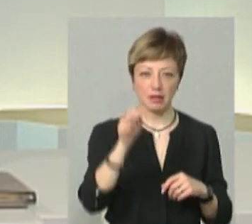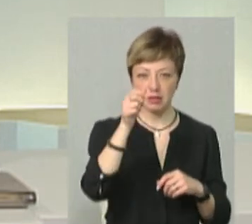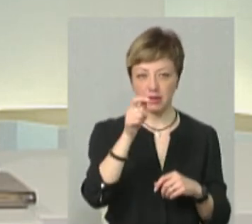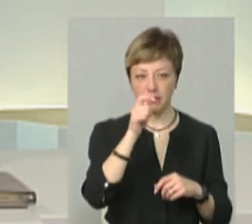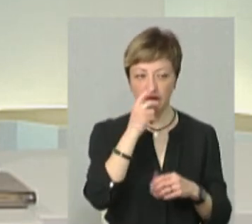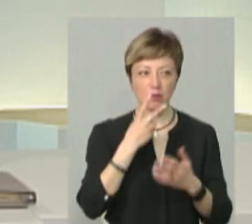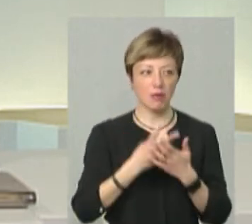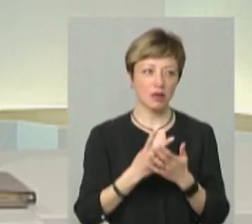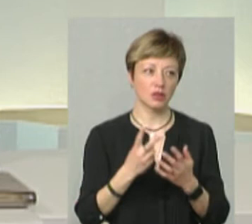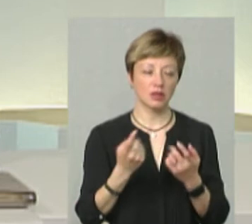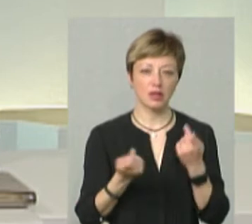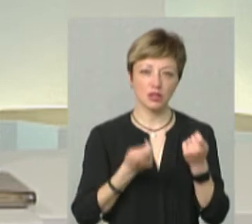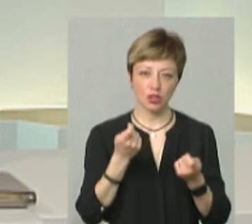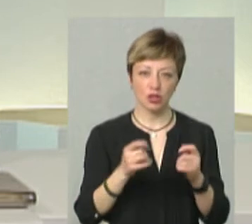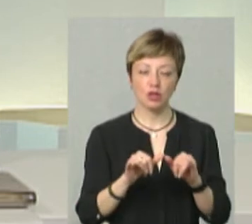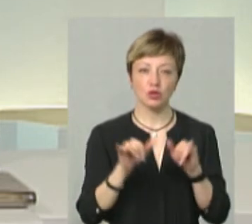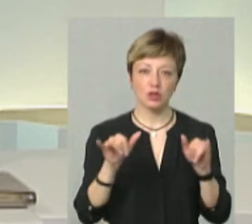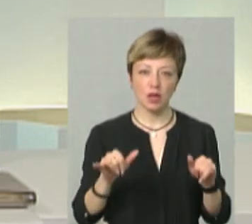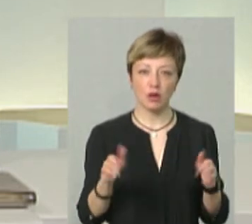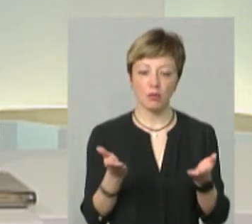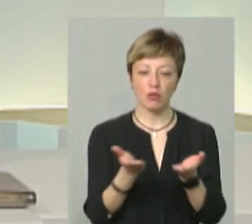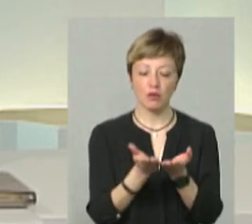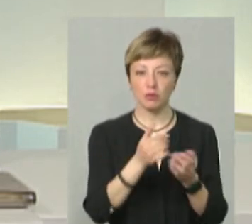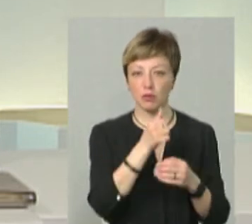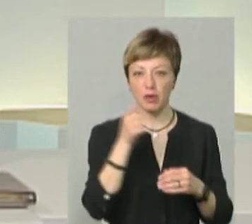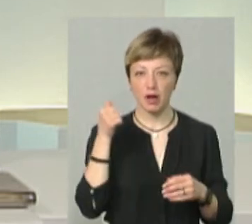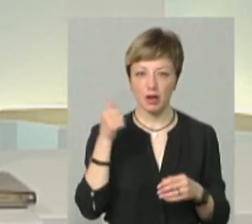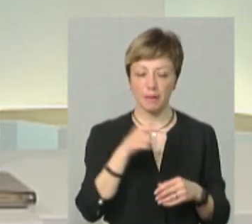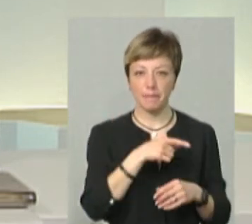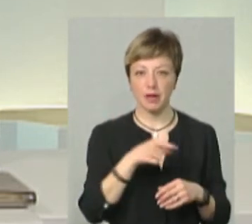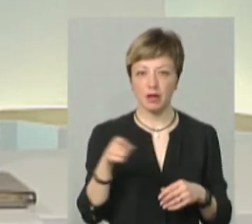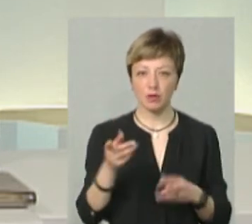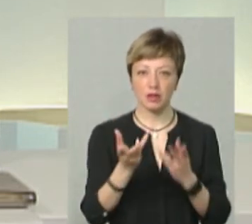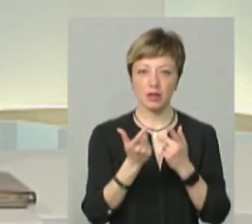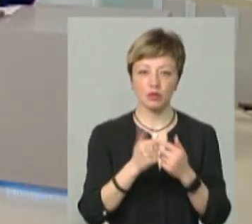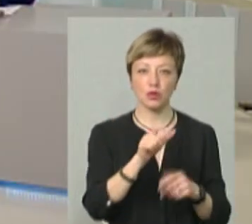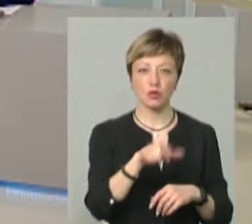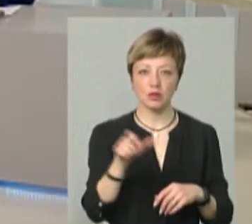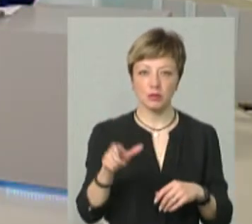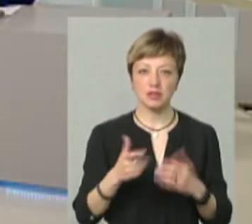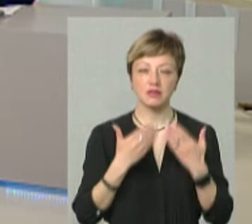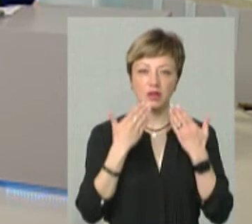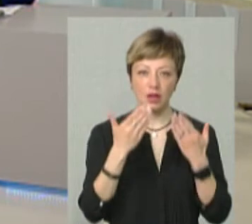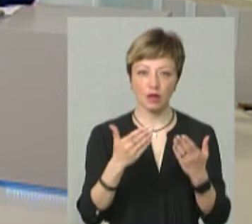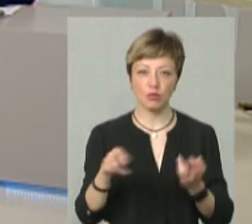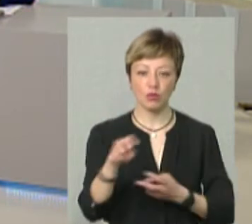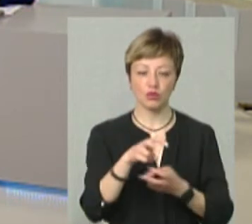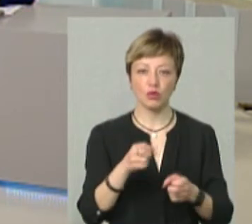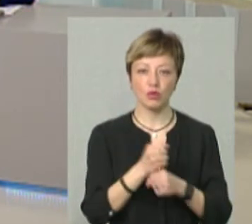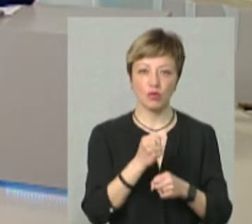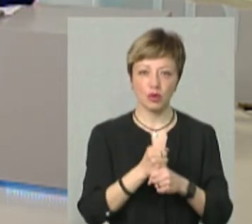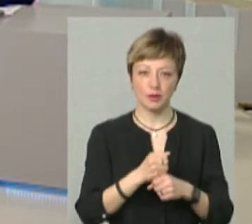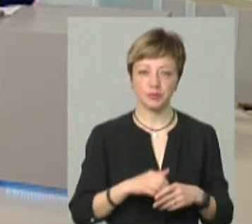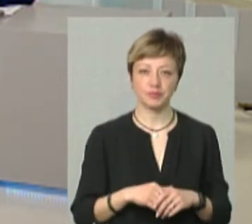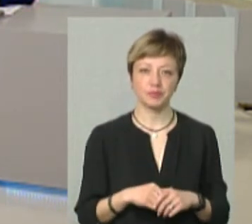квітень, бачимо незначне, але зростання порівняно з попереднім періодом кількості осіб, які звертаються в пошуку роботи як